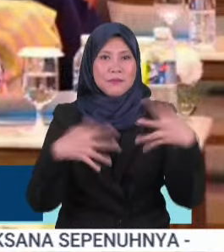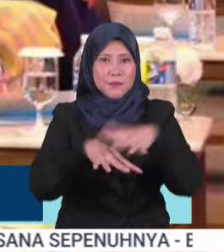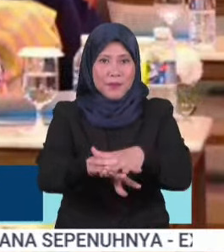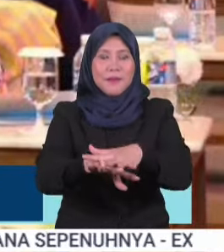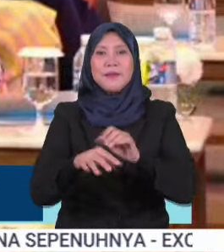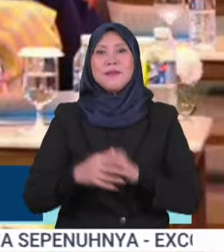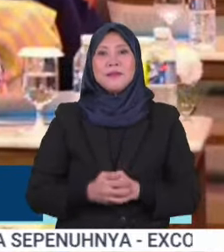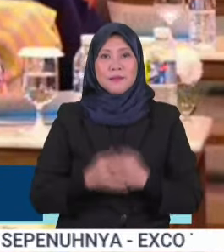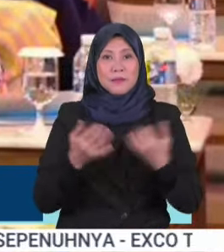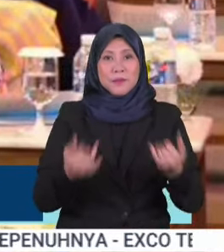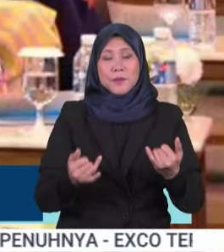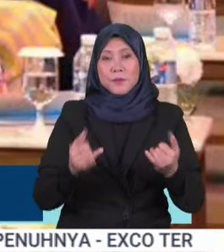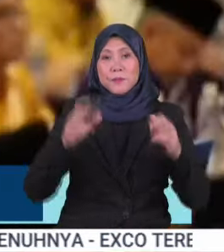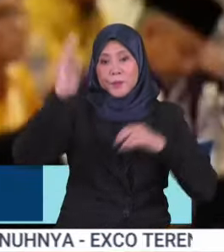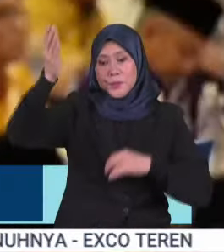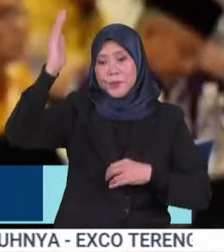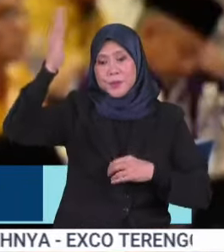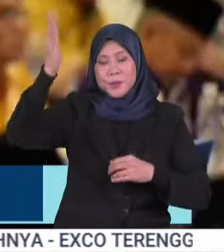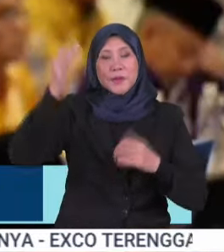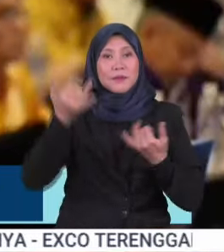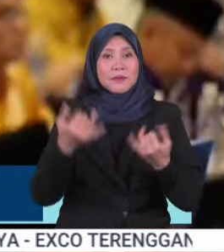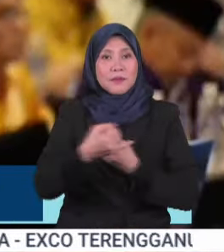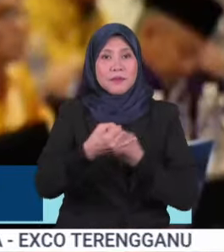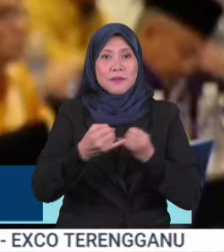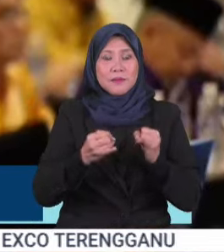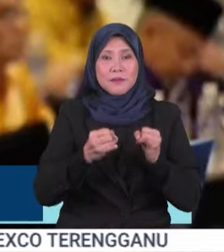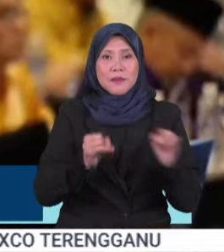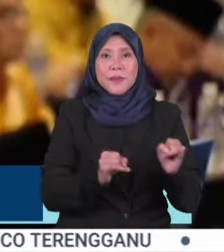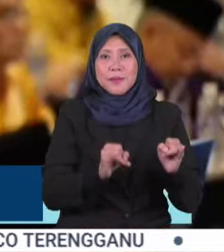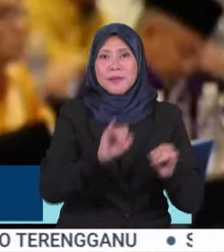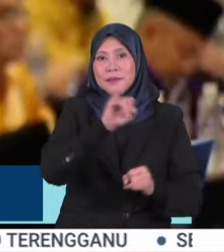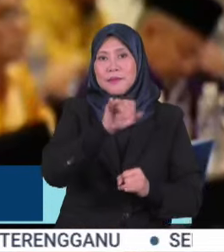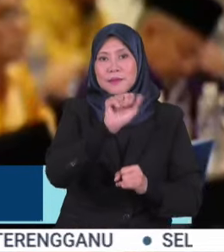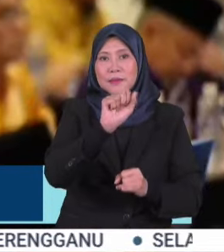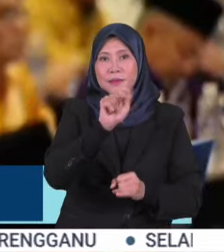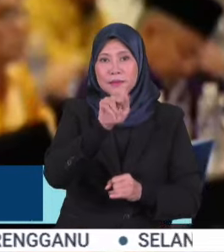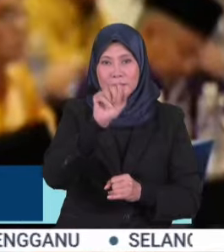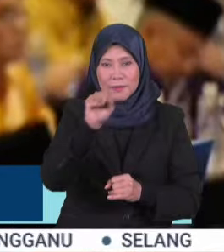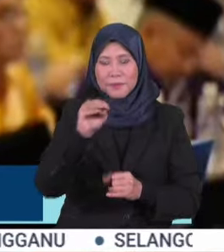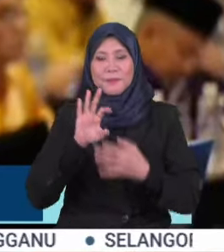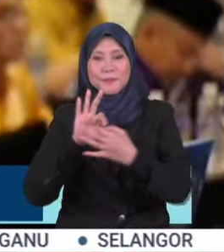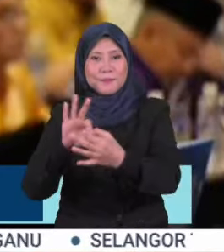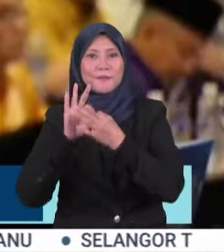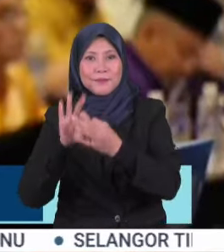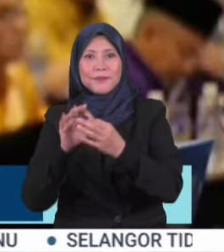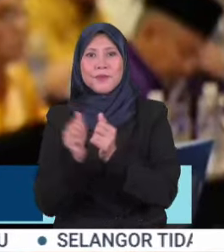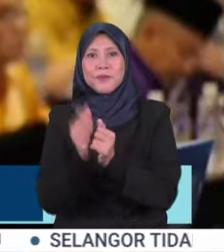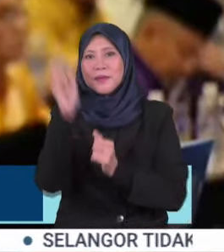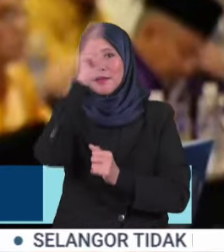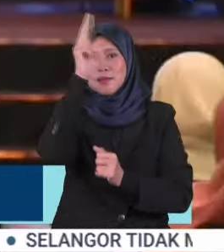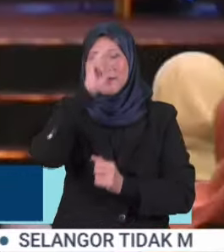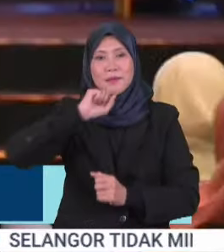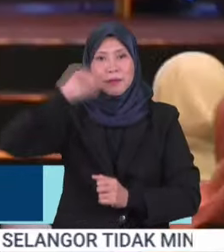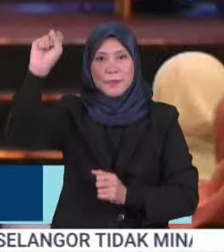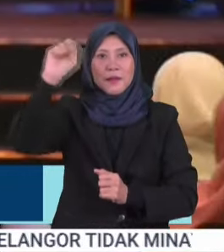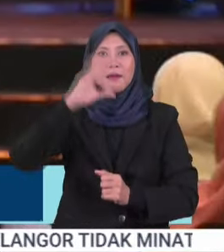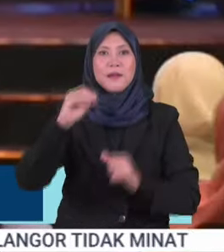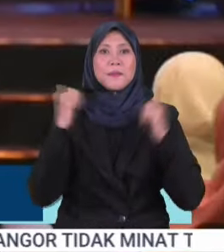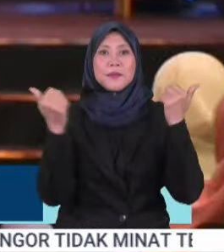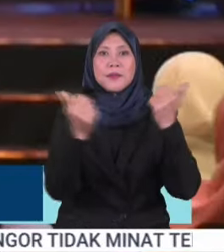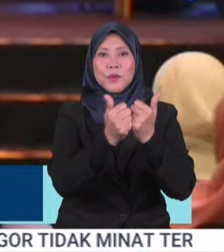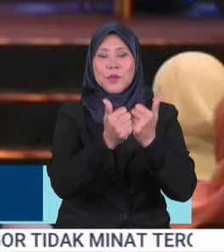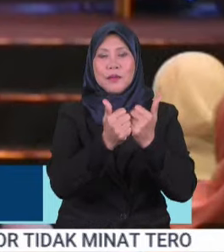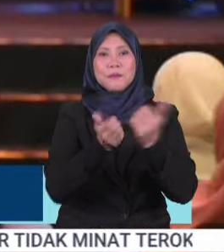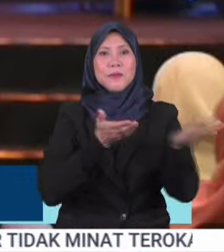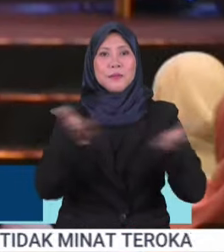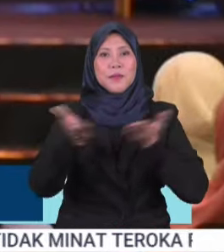konvensyen, IJPAM 2023 dianjur Jabatan Kemajuan Islam Malaysia JAKIM ini dengan kerjasama Kerajaan Sabah dan Persatuan